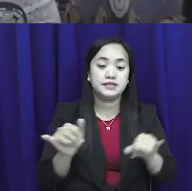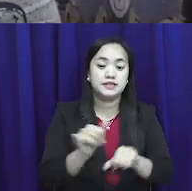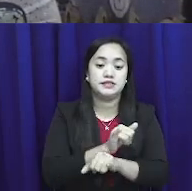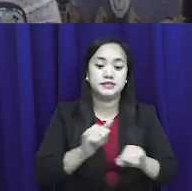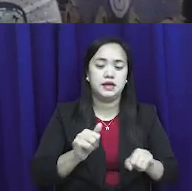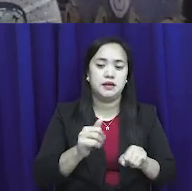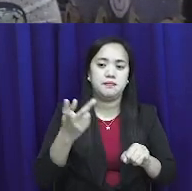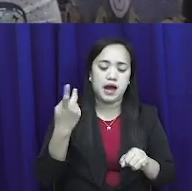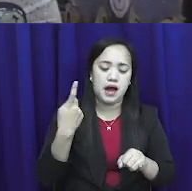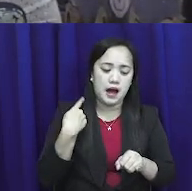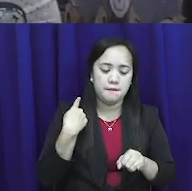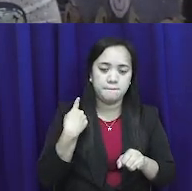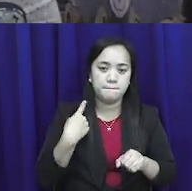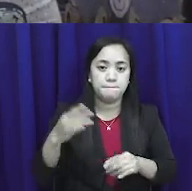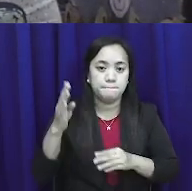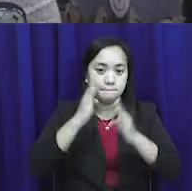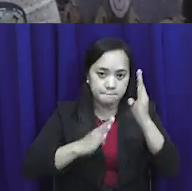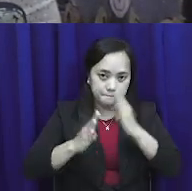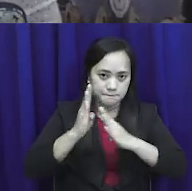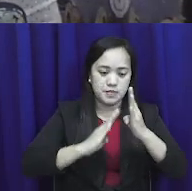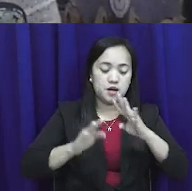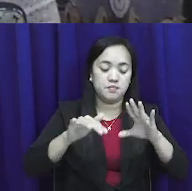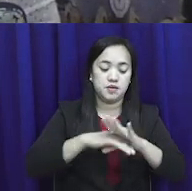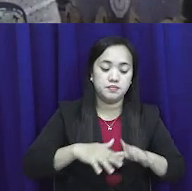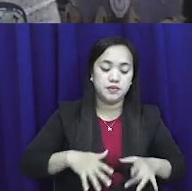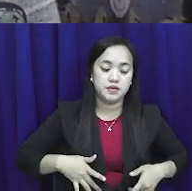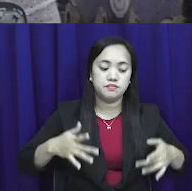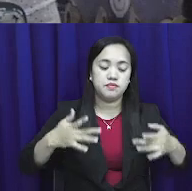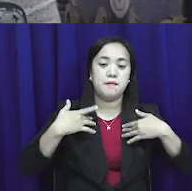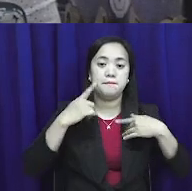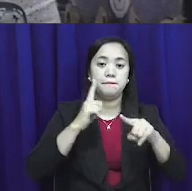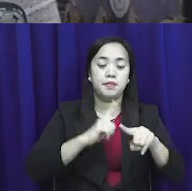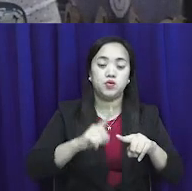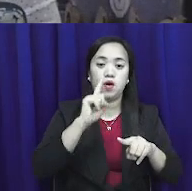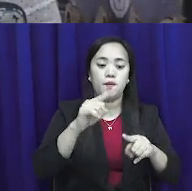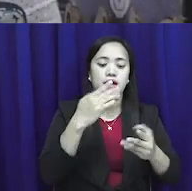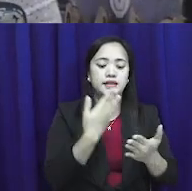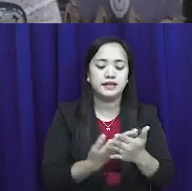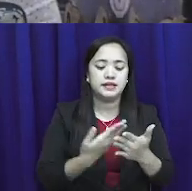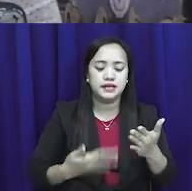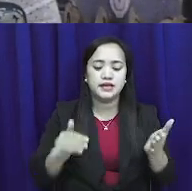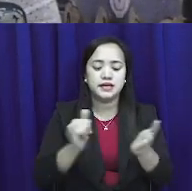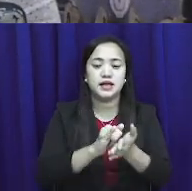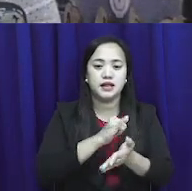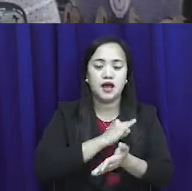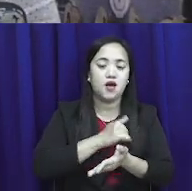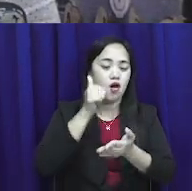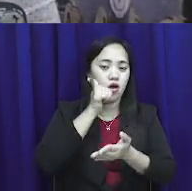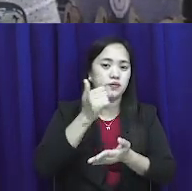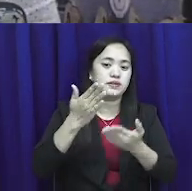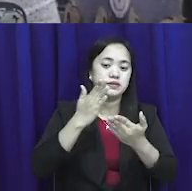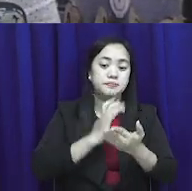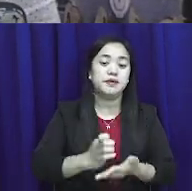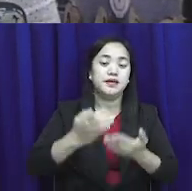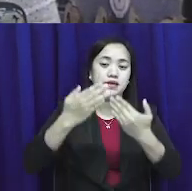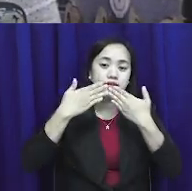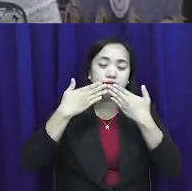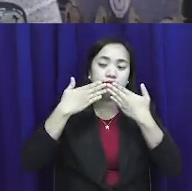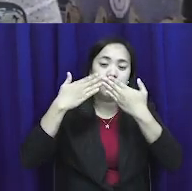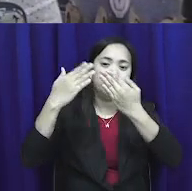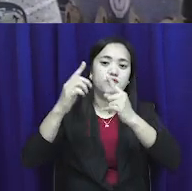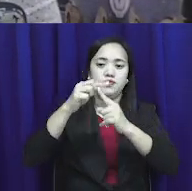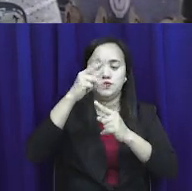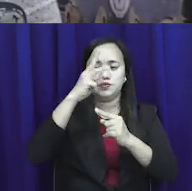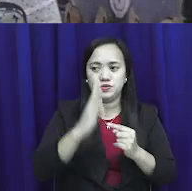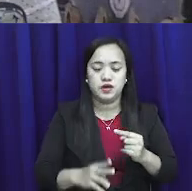pinagdaraanang mga challenges at pero ang isa ko pong pasasalamat nga kumbaga naandoon na yung